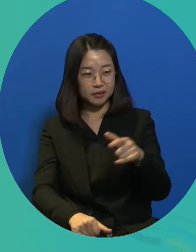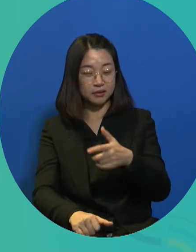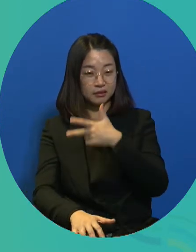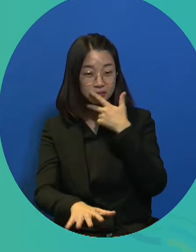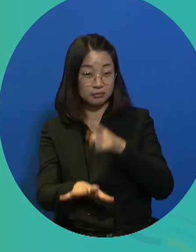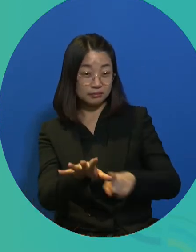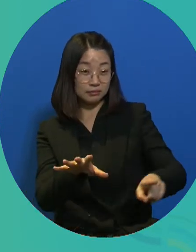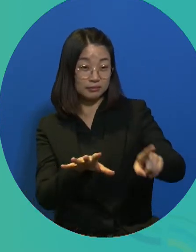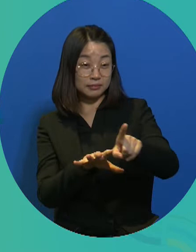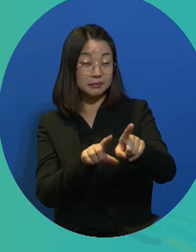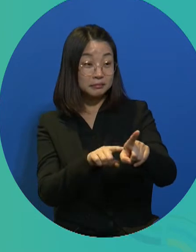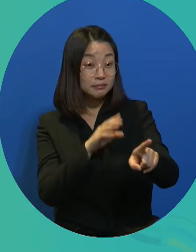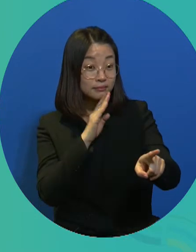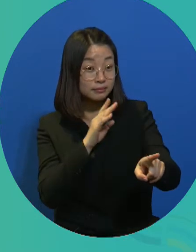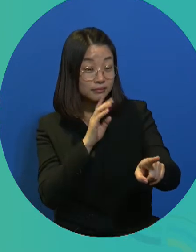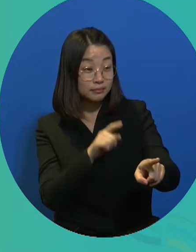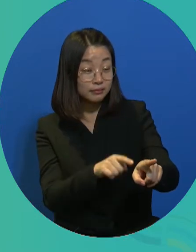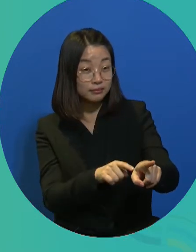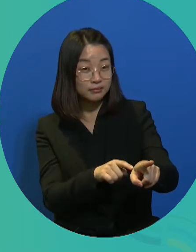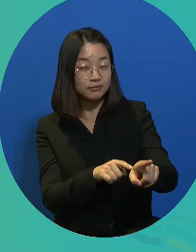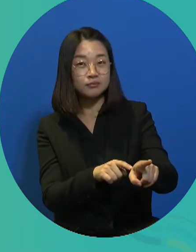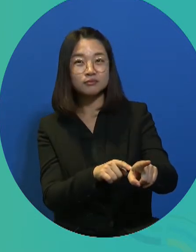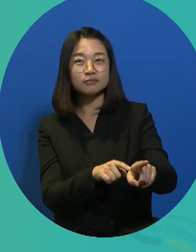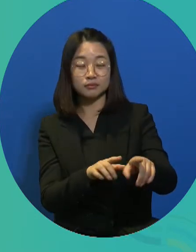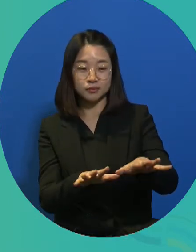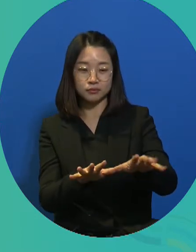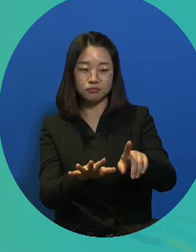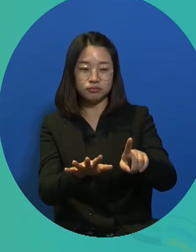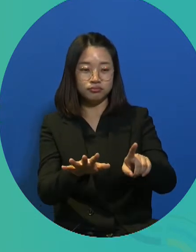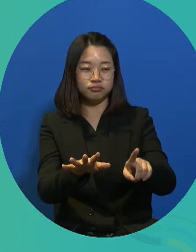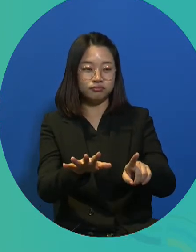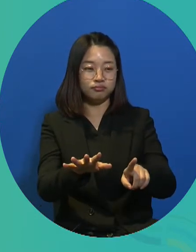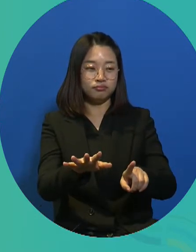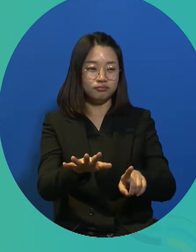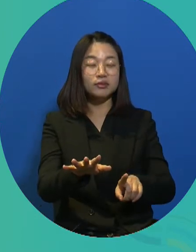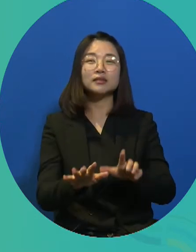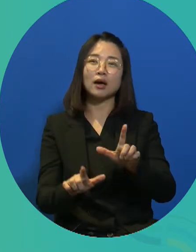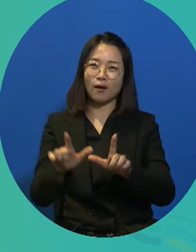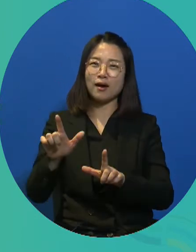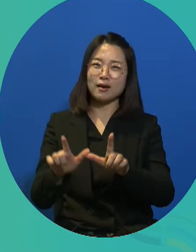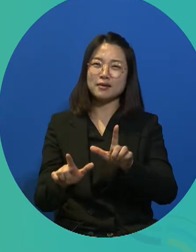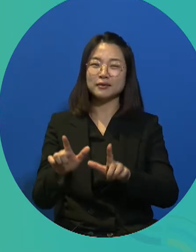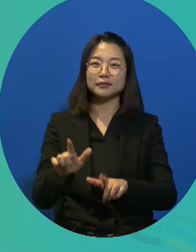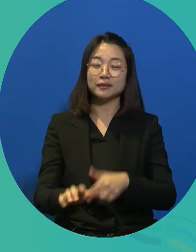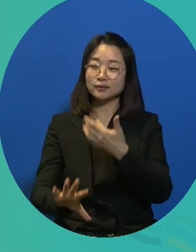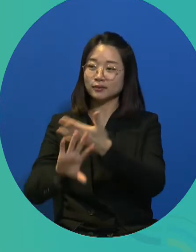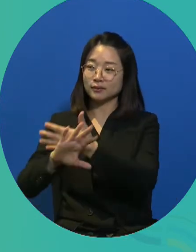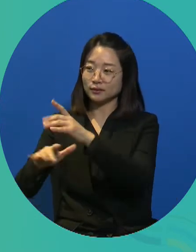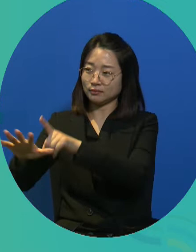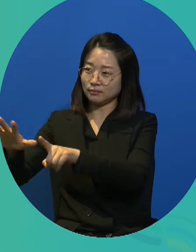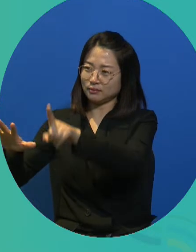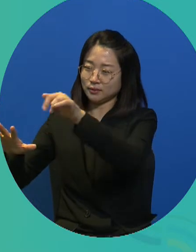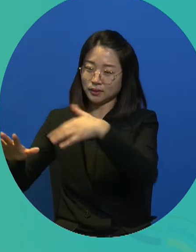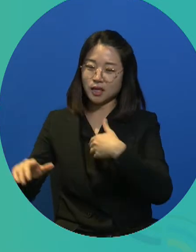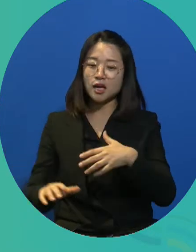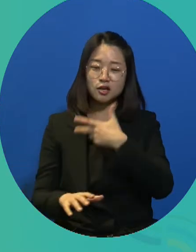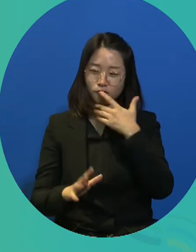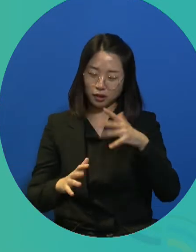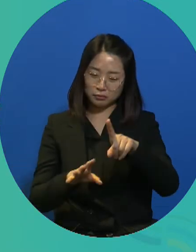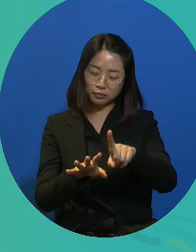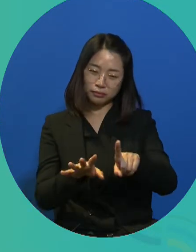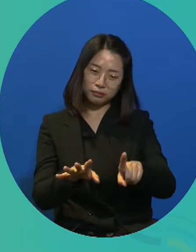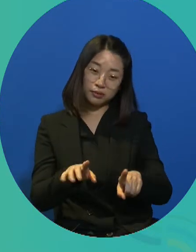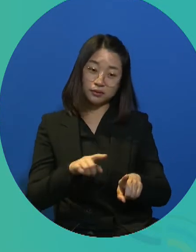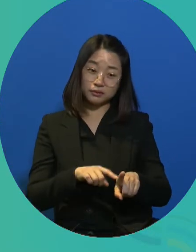저희가 계속해서 좀 뒤로 물러서는 것이 아닌가, 뒷걸음질을 치는 것이 아닌가라는 생각을 하게 됐습니다.